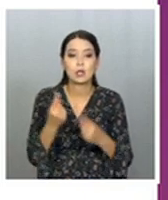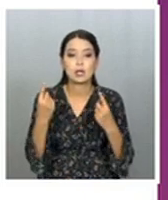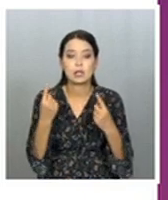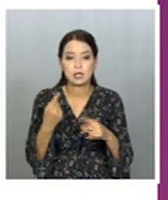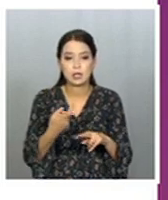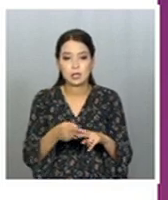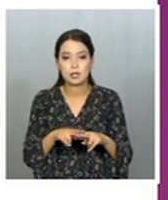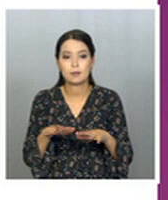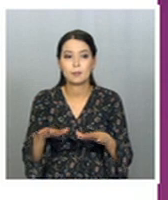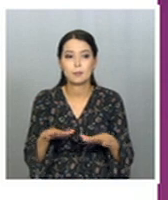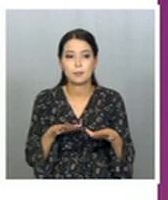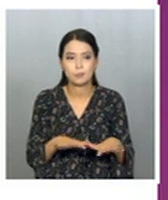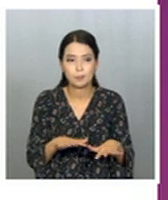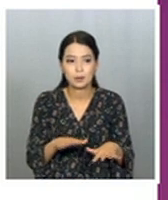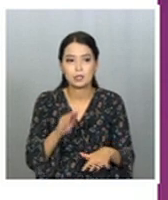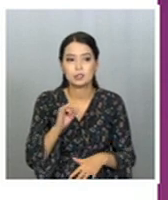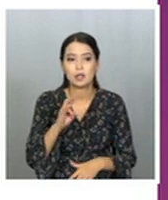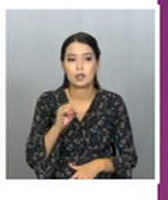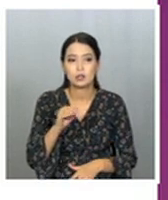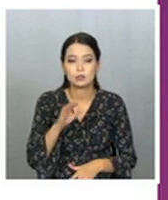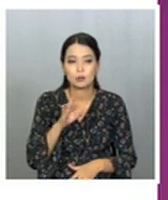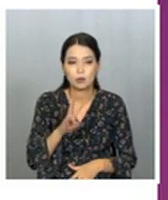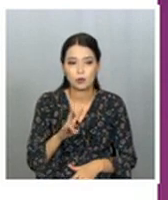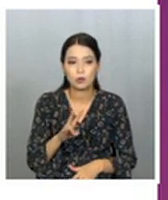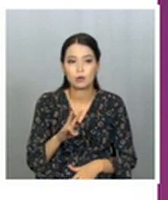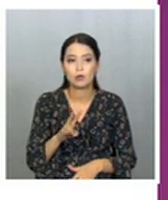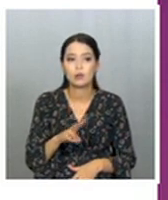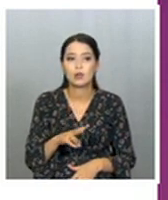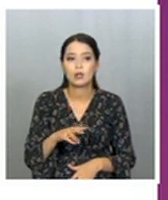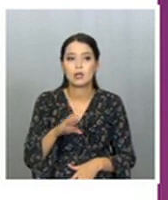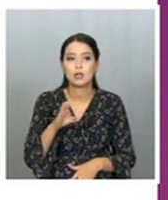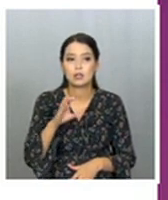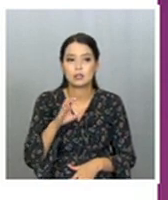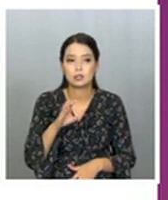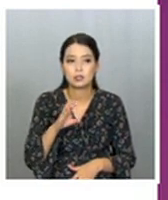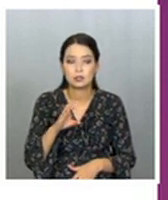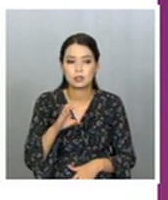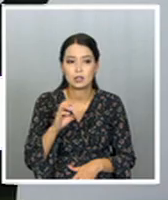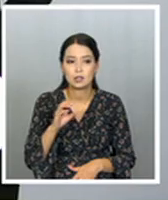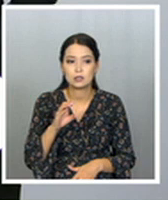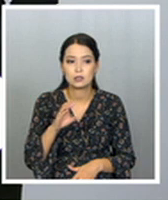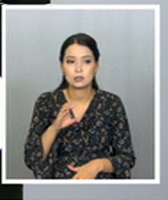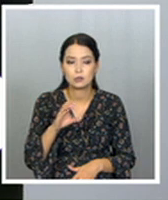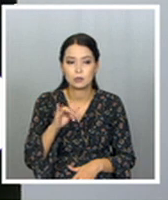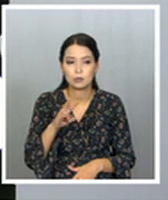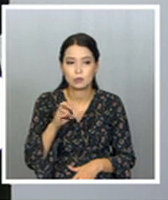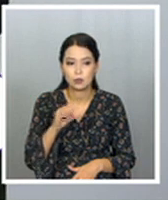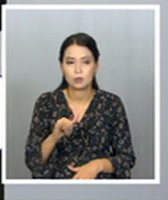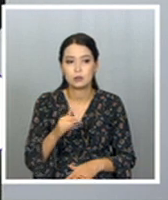олар Жаңа өзен, теңіз, Жаңа жол және Қарашығанақ.